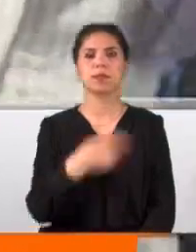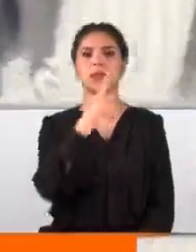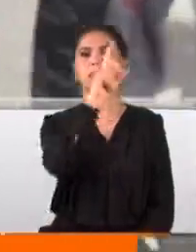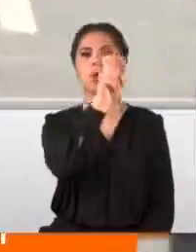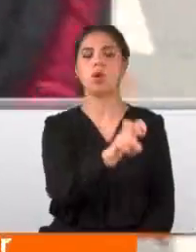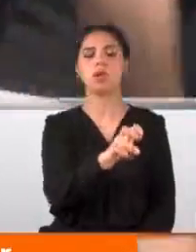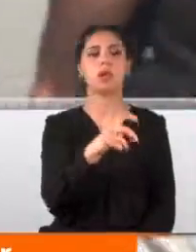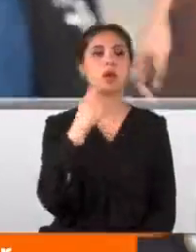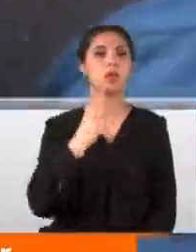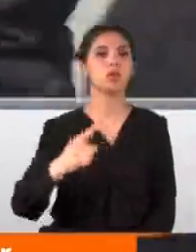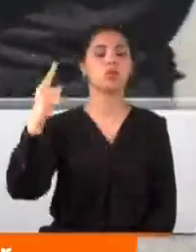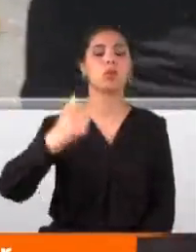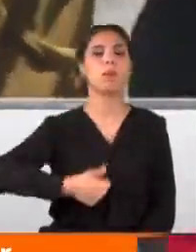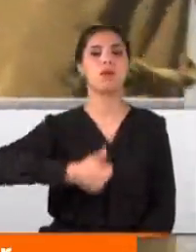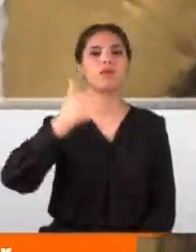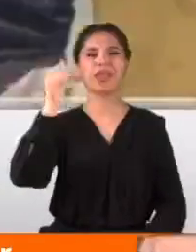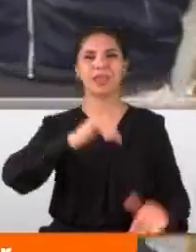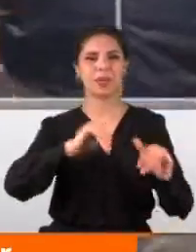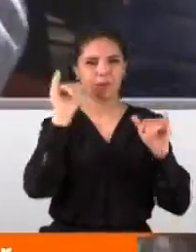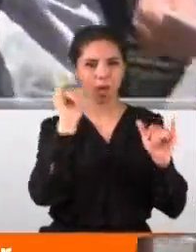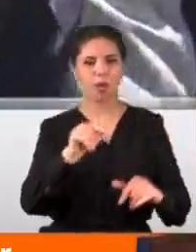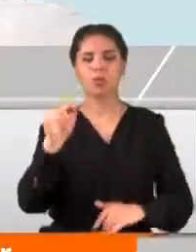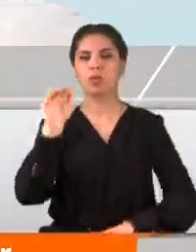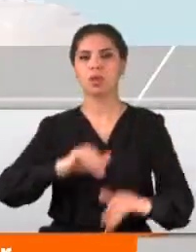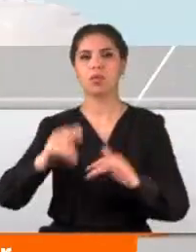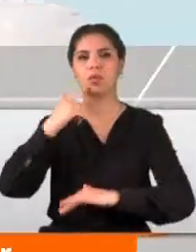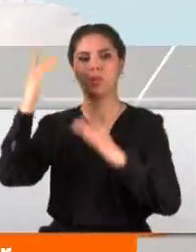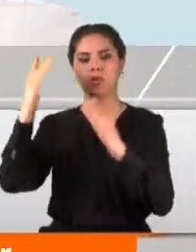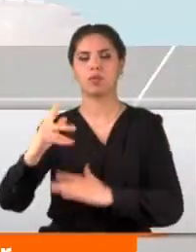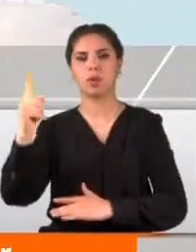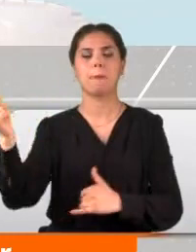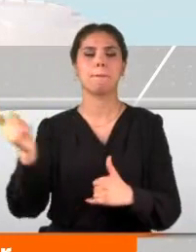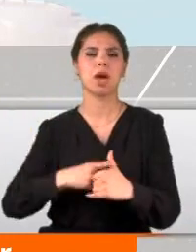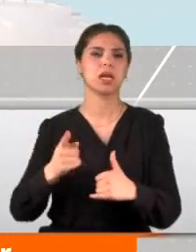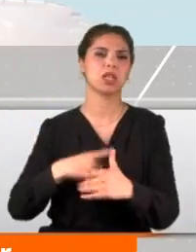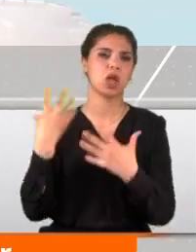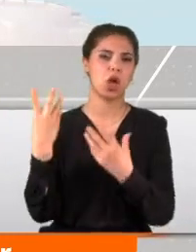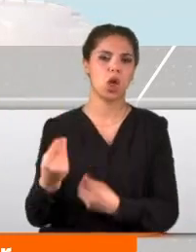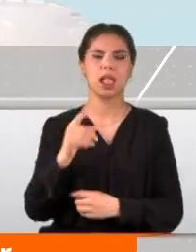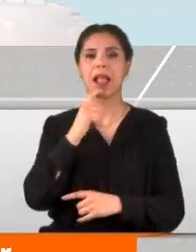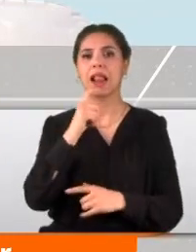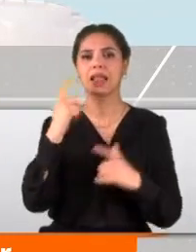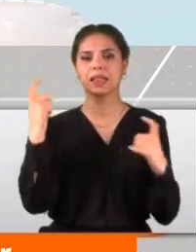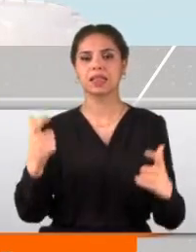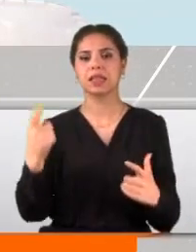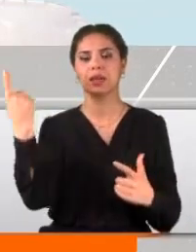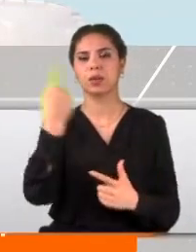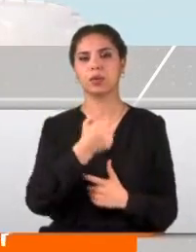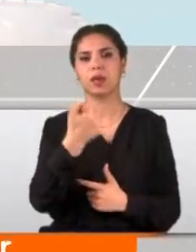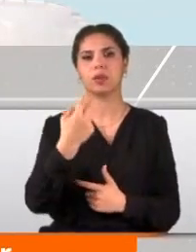2018 Cumhurbaşkanlığı seçimlerinde olduğu gibi bu seçimde de Erdoğan o illerde birinci çıktı. Elazığ'daki oy oranı